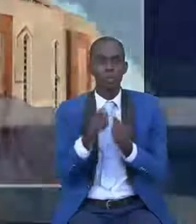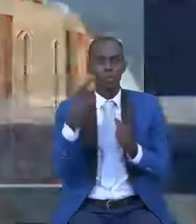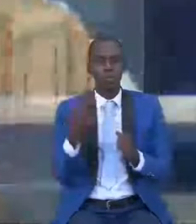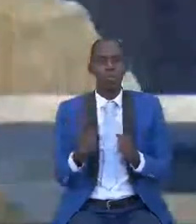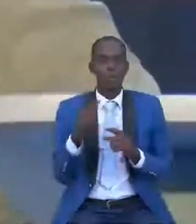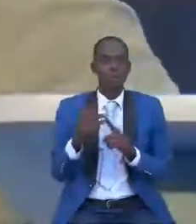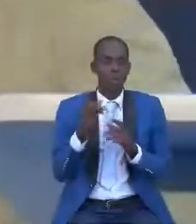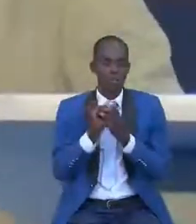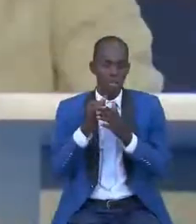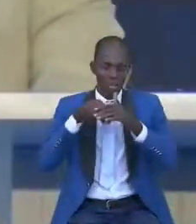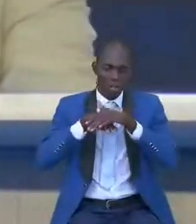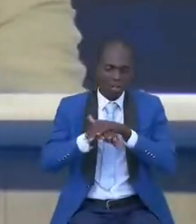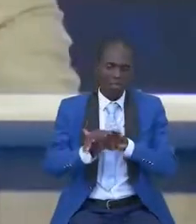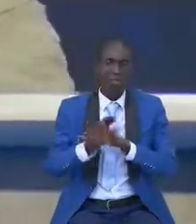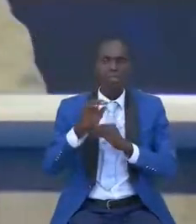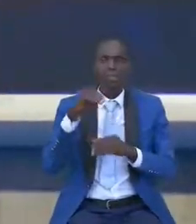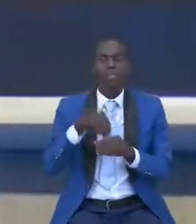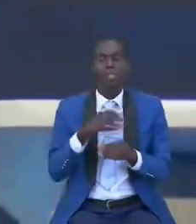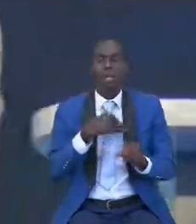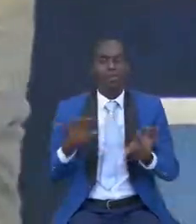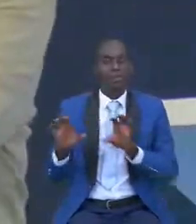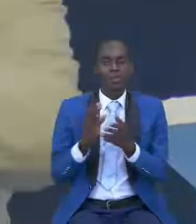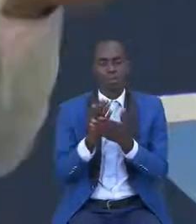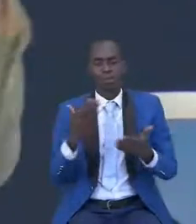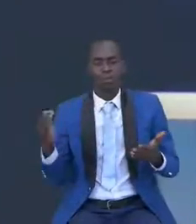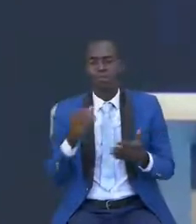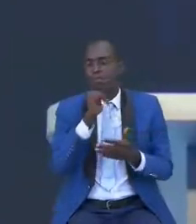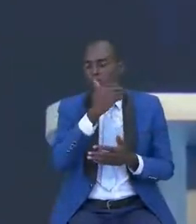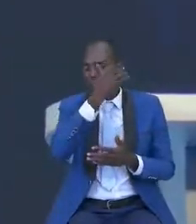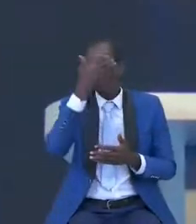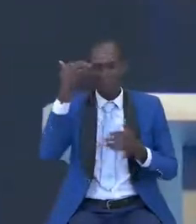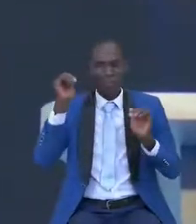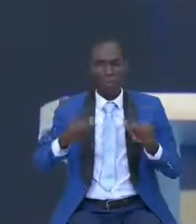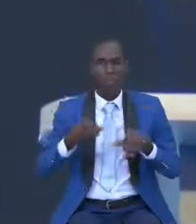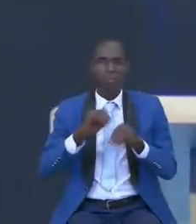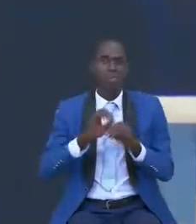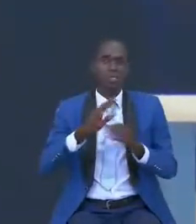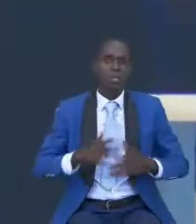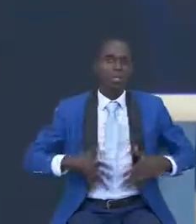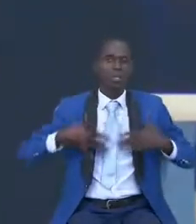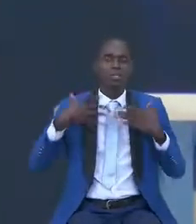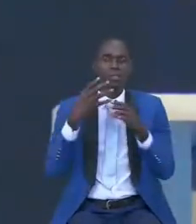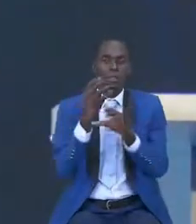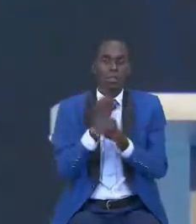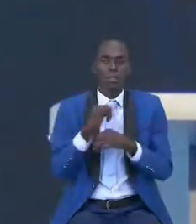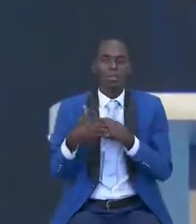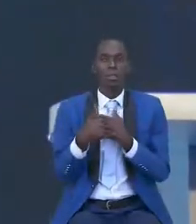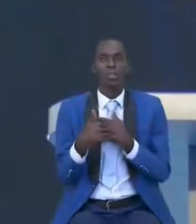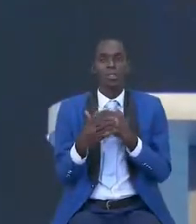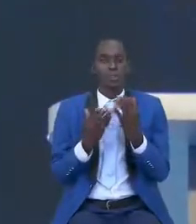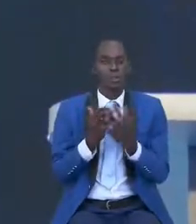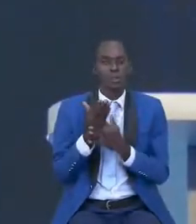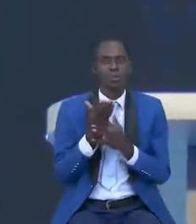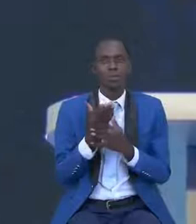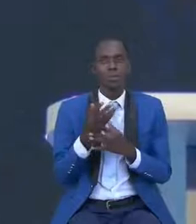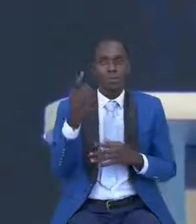dois ouvrir ton esprit à la parole qui entre et fait quelque chose d'inoubliable dans ta